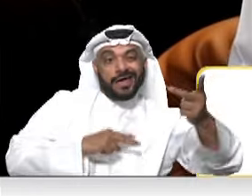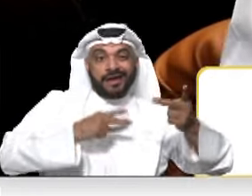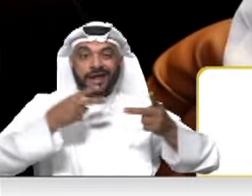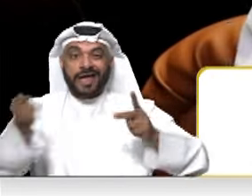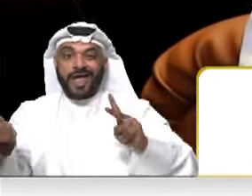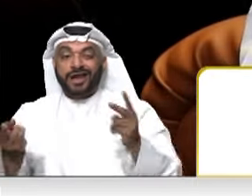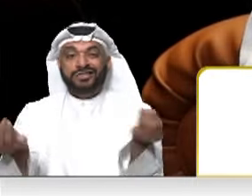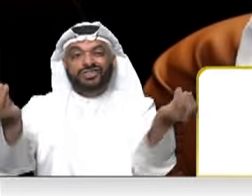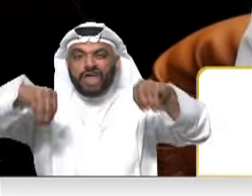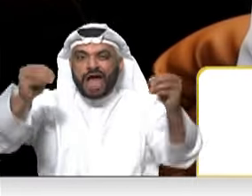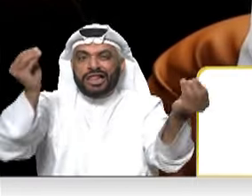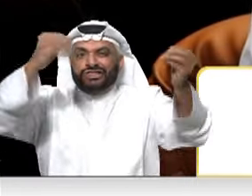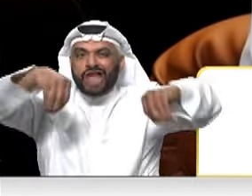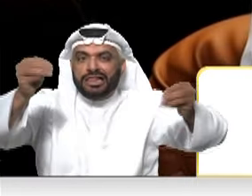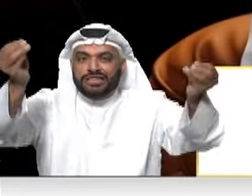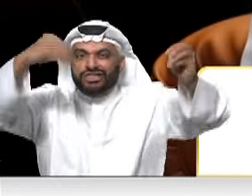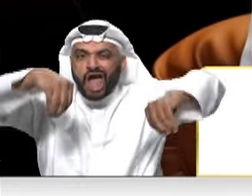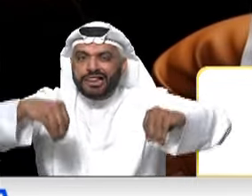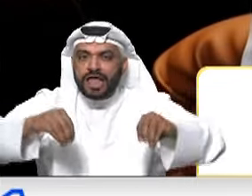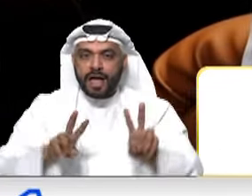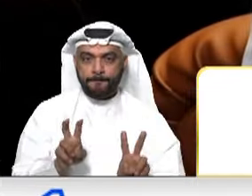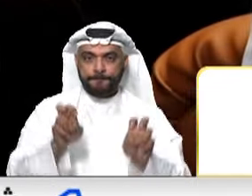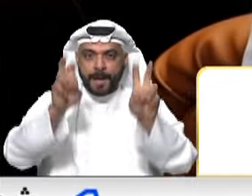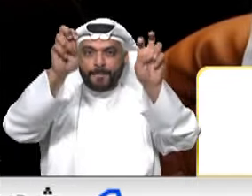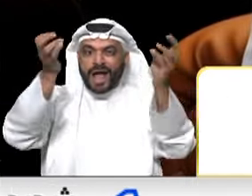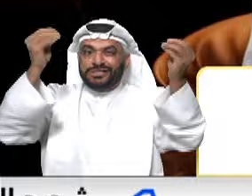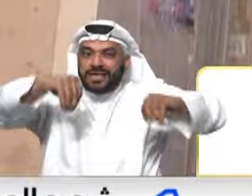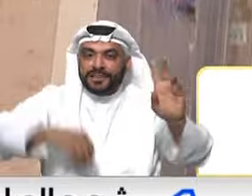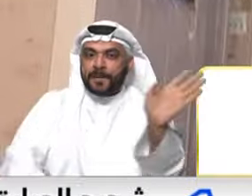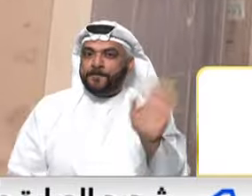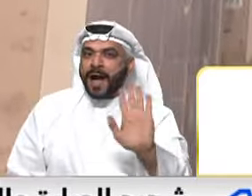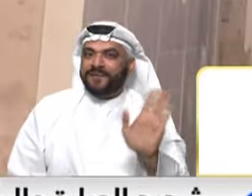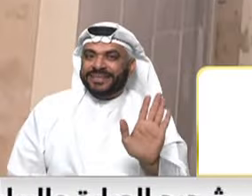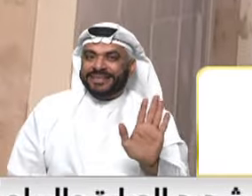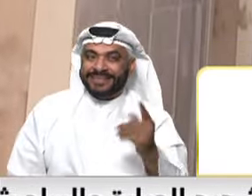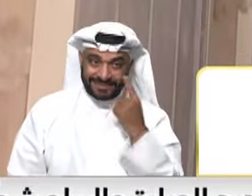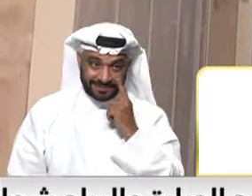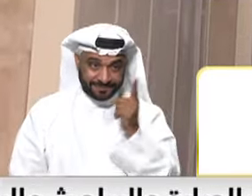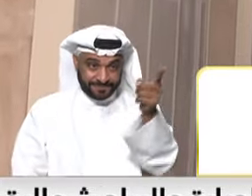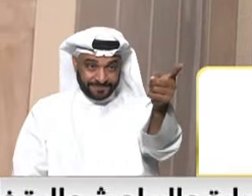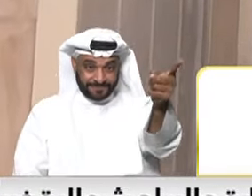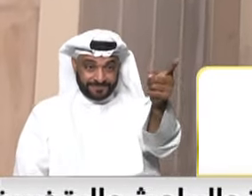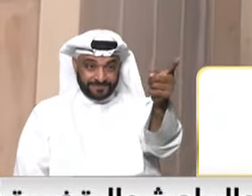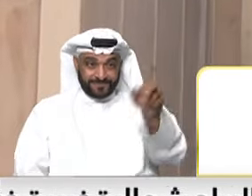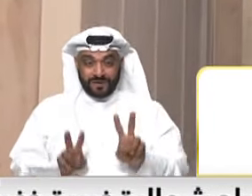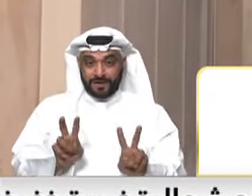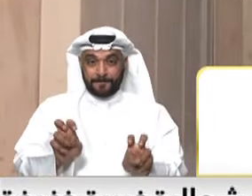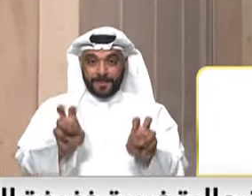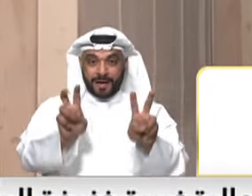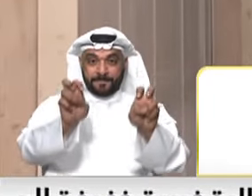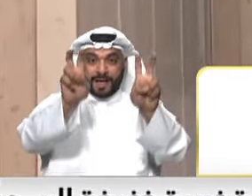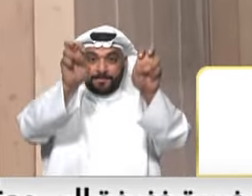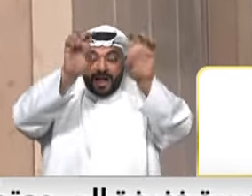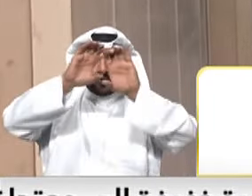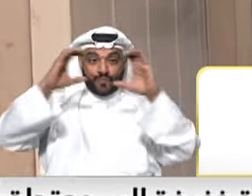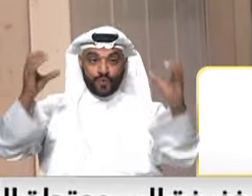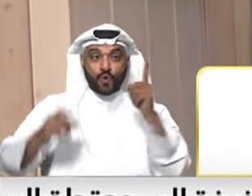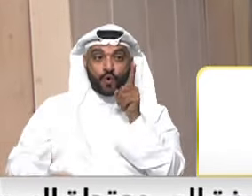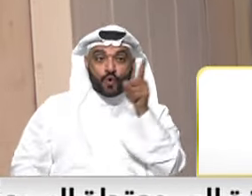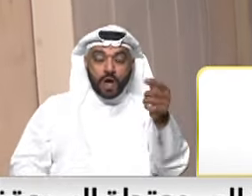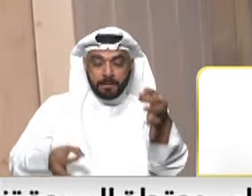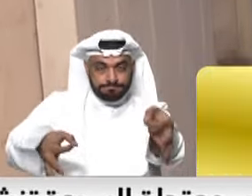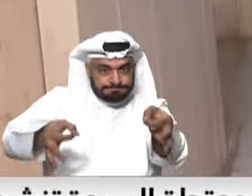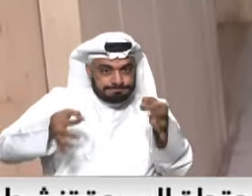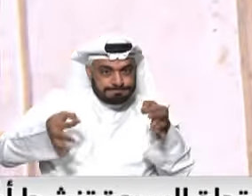الدورية بحيث إن إحنا نقلل كثر ما نقدر المشاكل اللي تصير. ويعتبر الاستثمار العقاري في دولة الكويت يساعد في